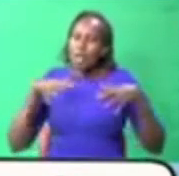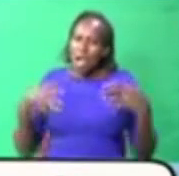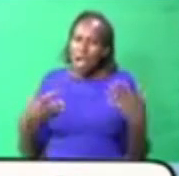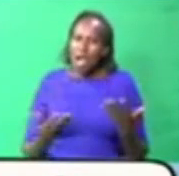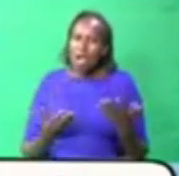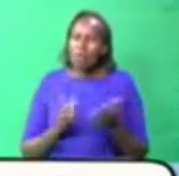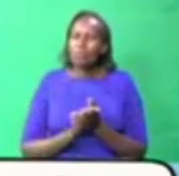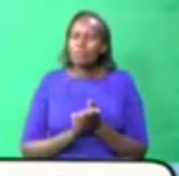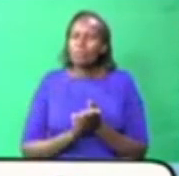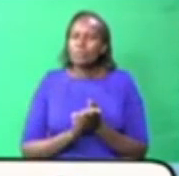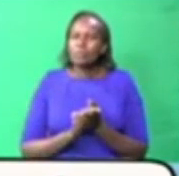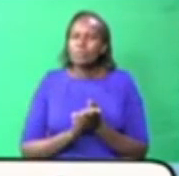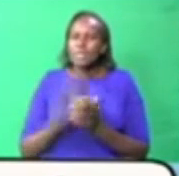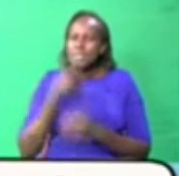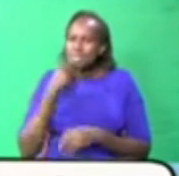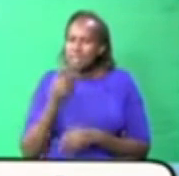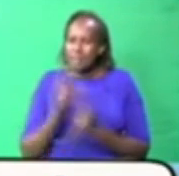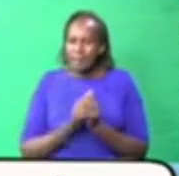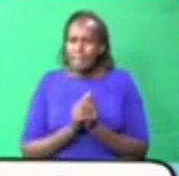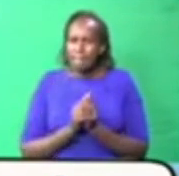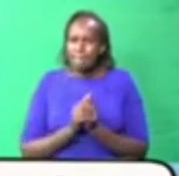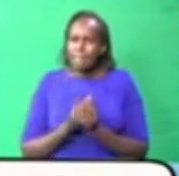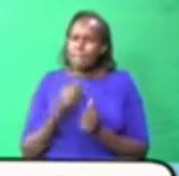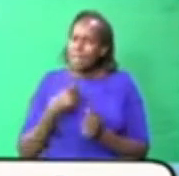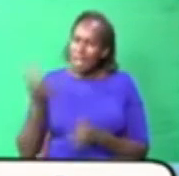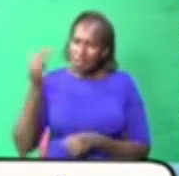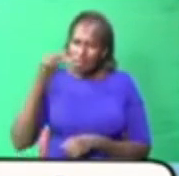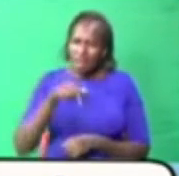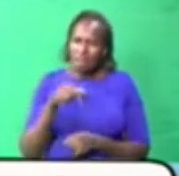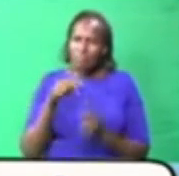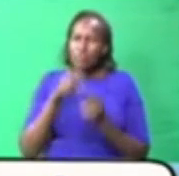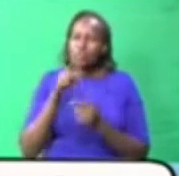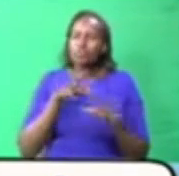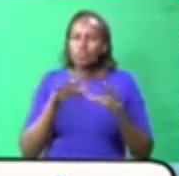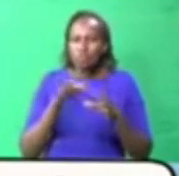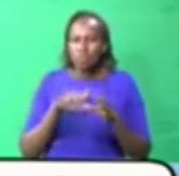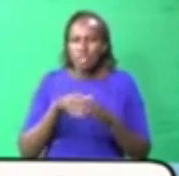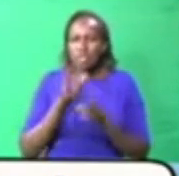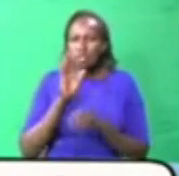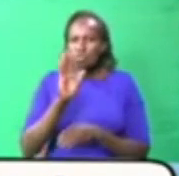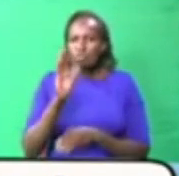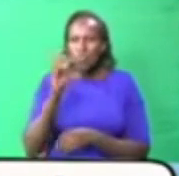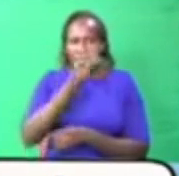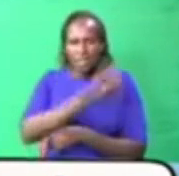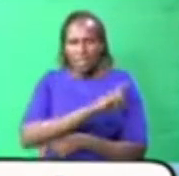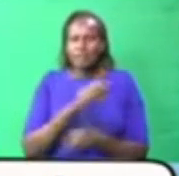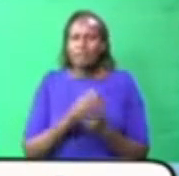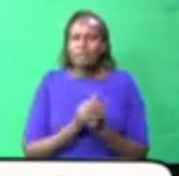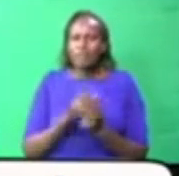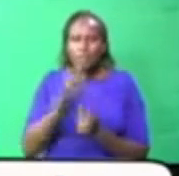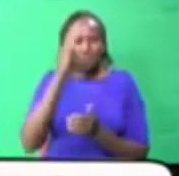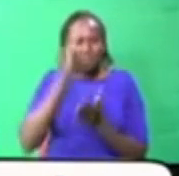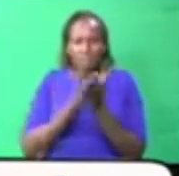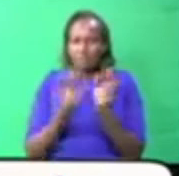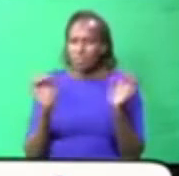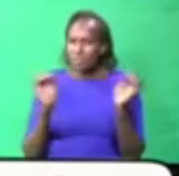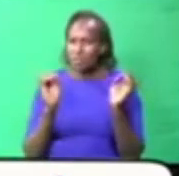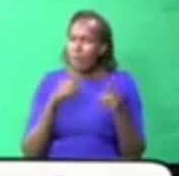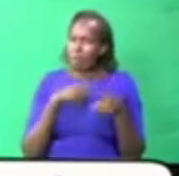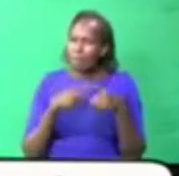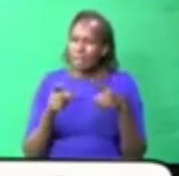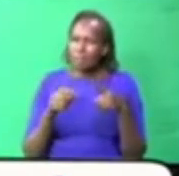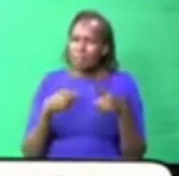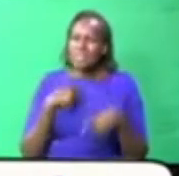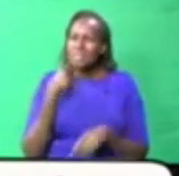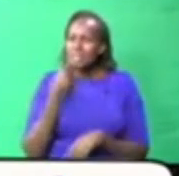alimwambia Habakuk. Alimwambia Habakuk, I'm coming to do something in your day, even if you are told you could not believe. Nikuambia kwamba yale